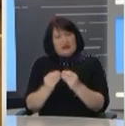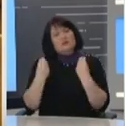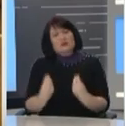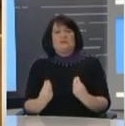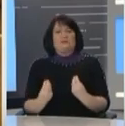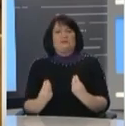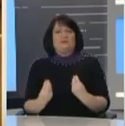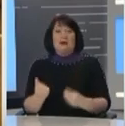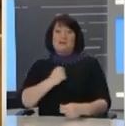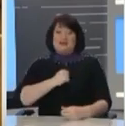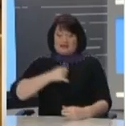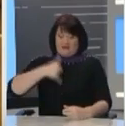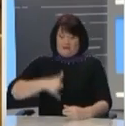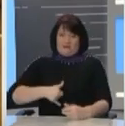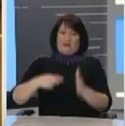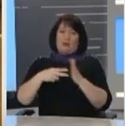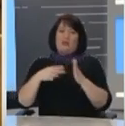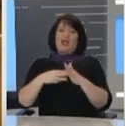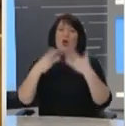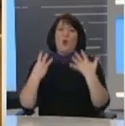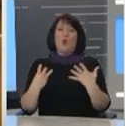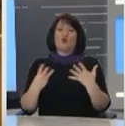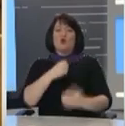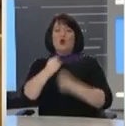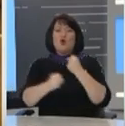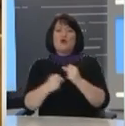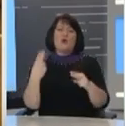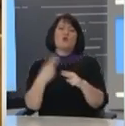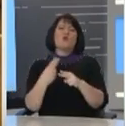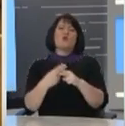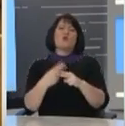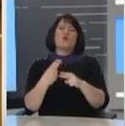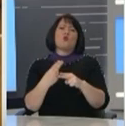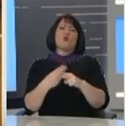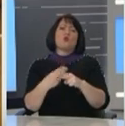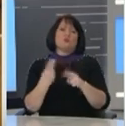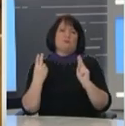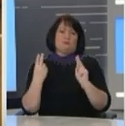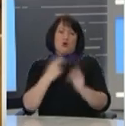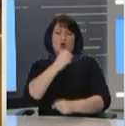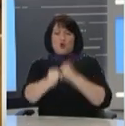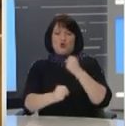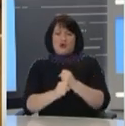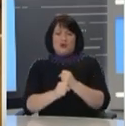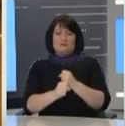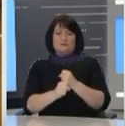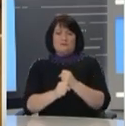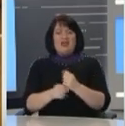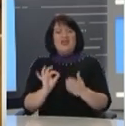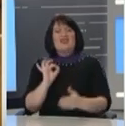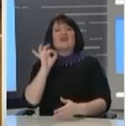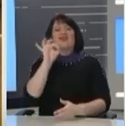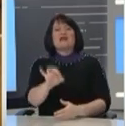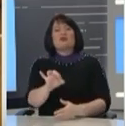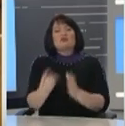το 2018 θα είναι μια χρονιά ορόσημη. Ορόσημο για την τελική μετάβαση της χώρας σε μια νέα